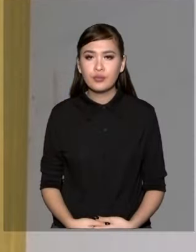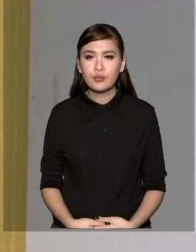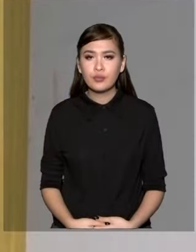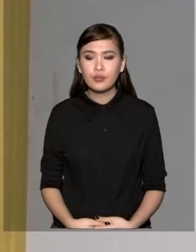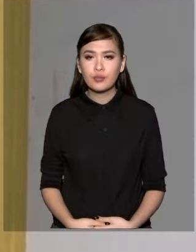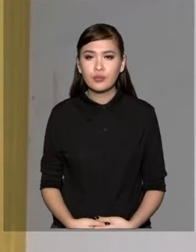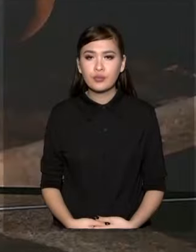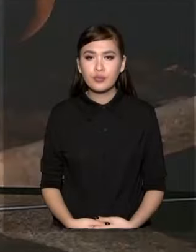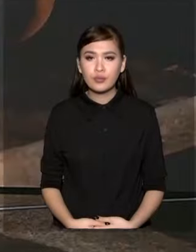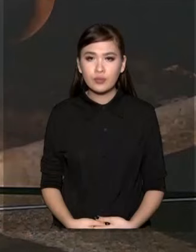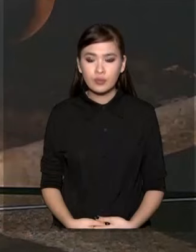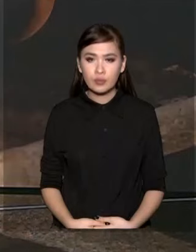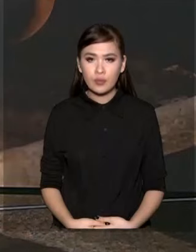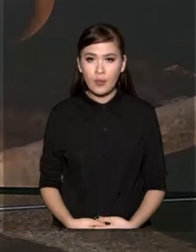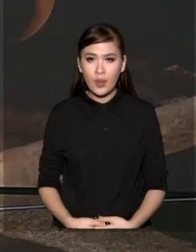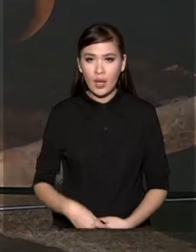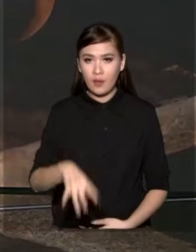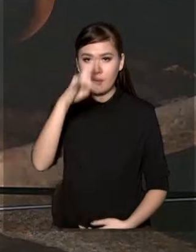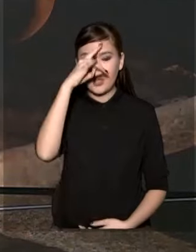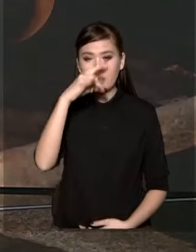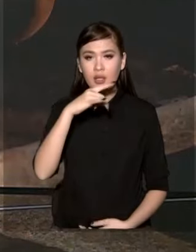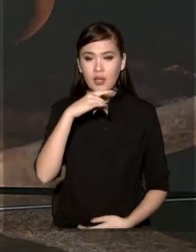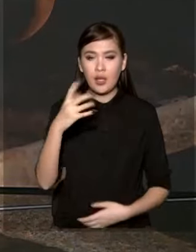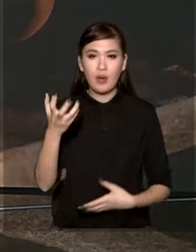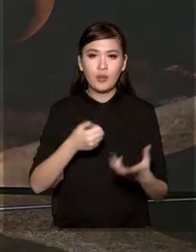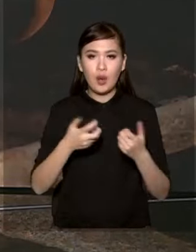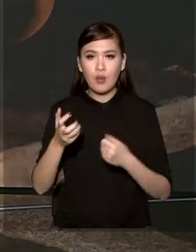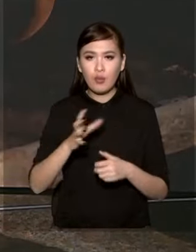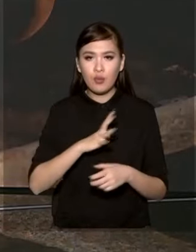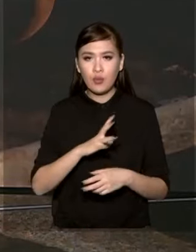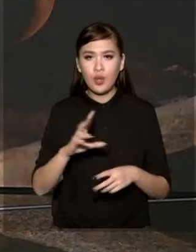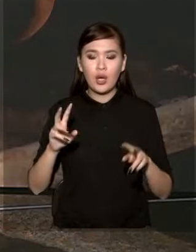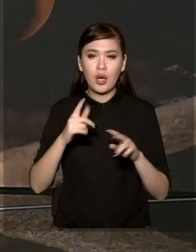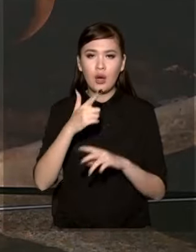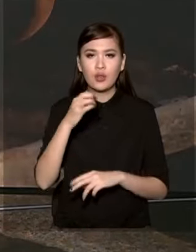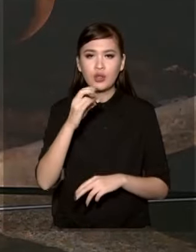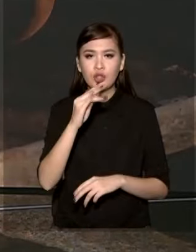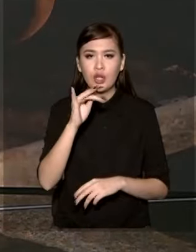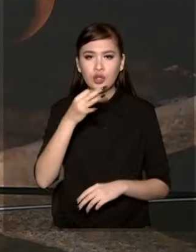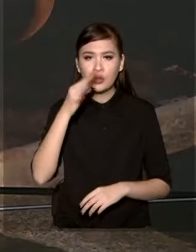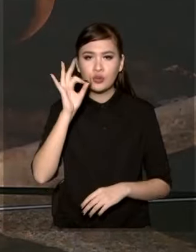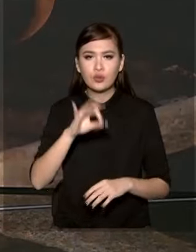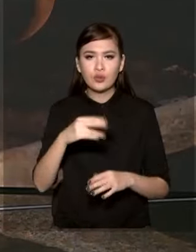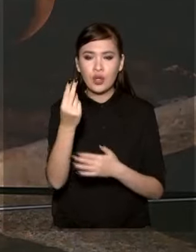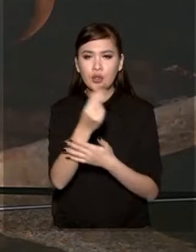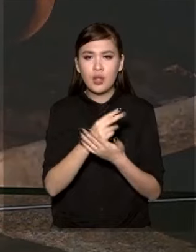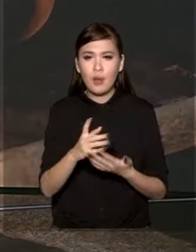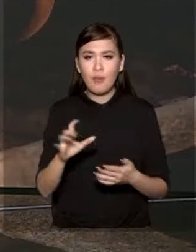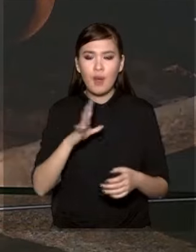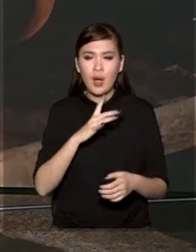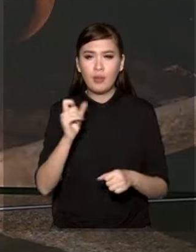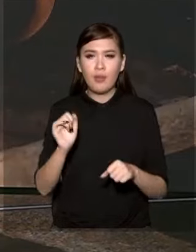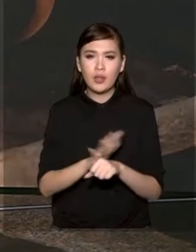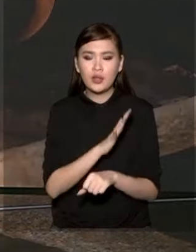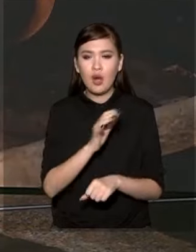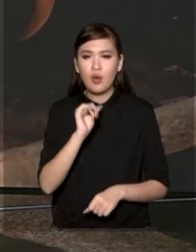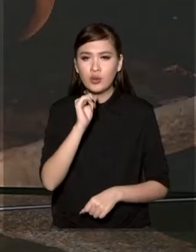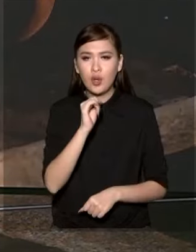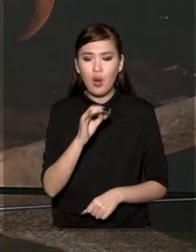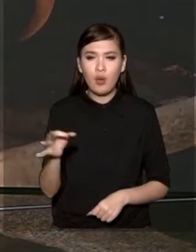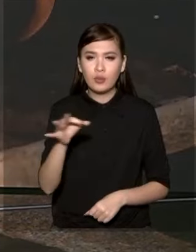область. В Казахстане набирает популярность гончарное искусство. В единственной мастерской Костанайской